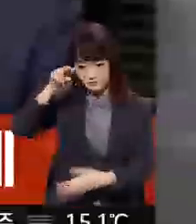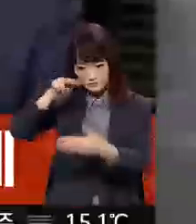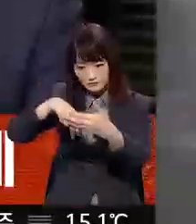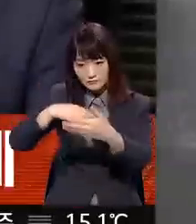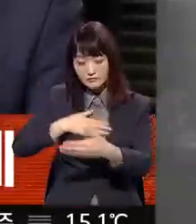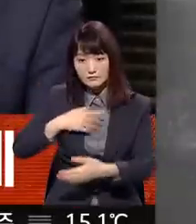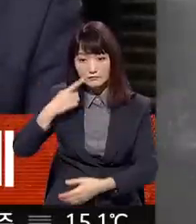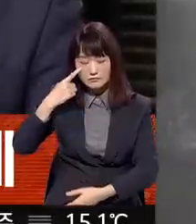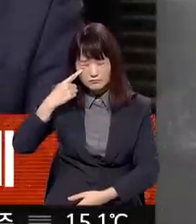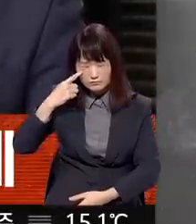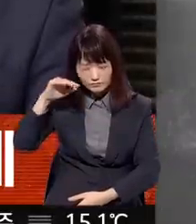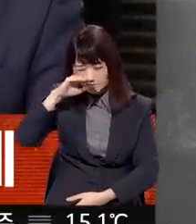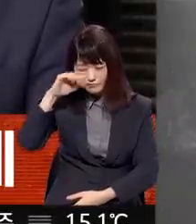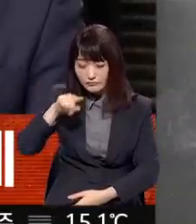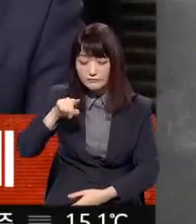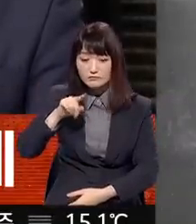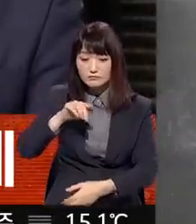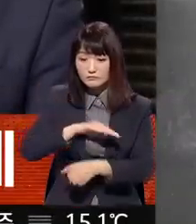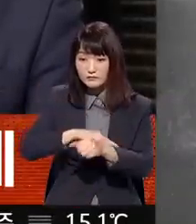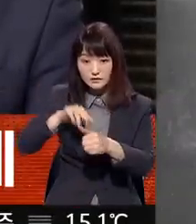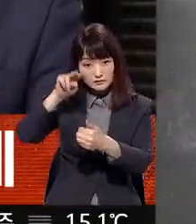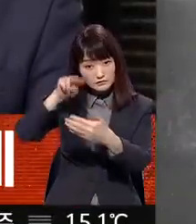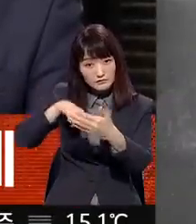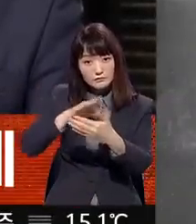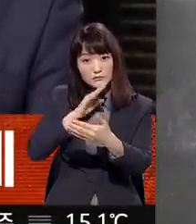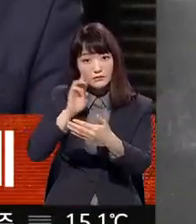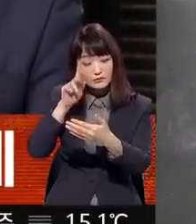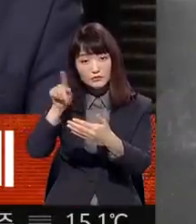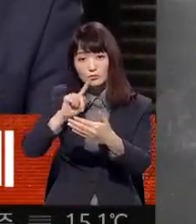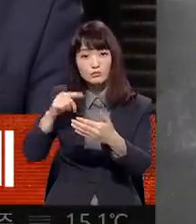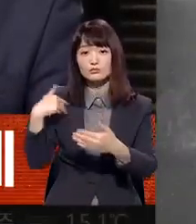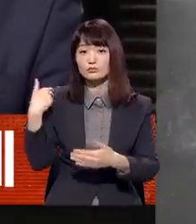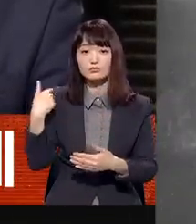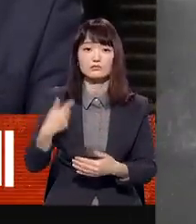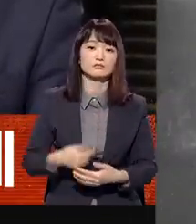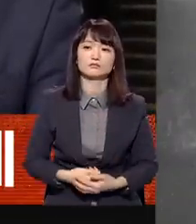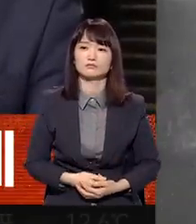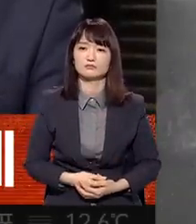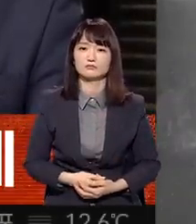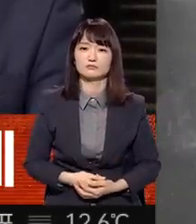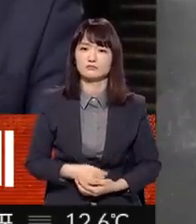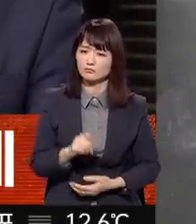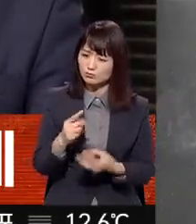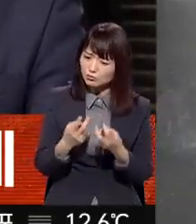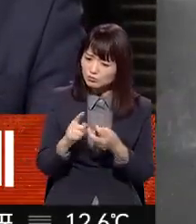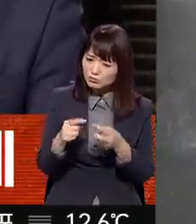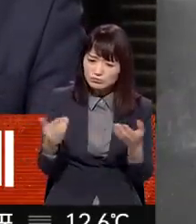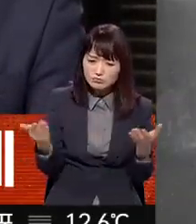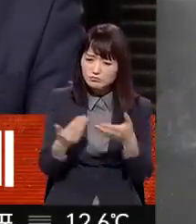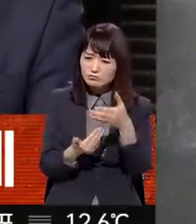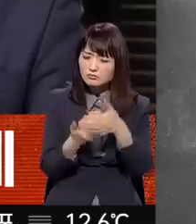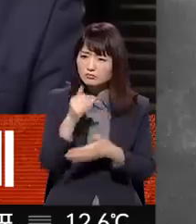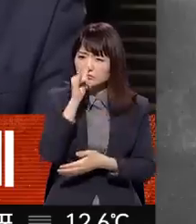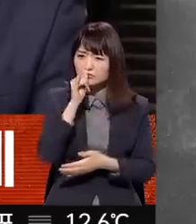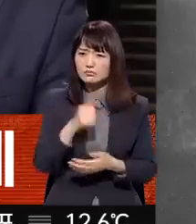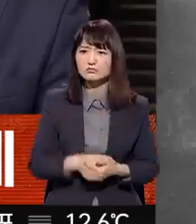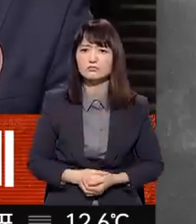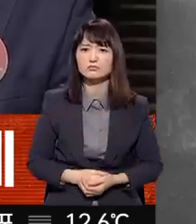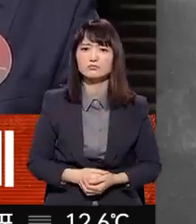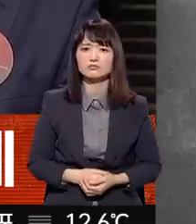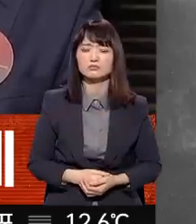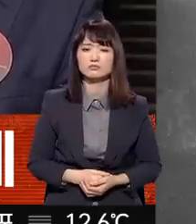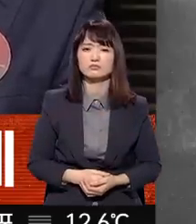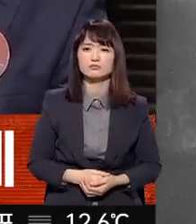눈을 의심했어요. 제 눈을 의심, 아니 이게 아 어떻게 이런 일이